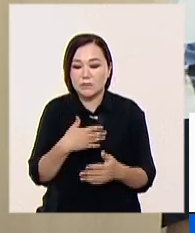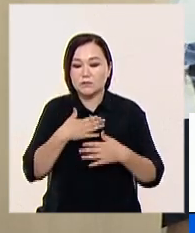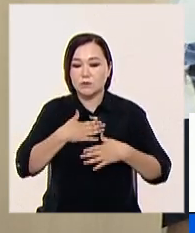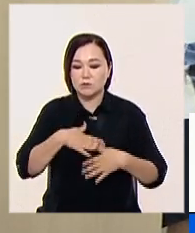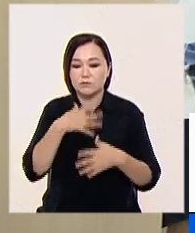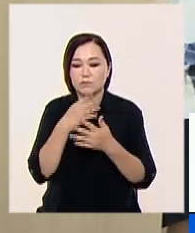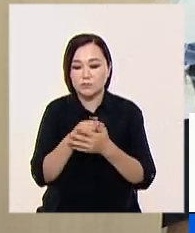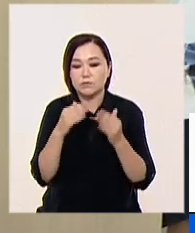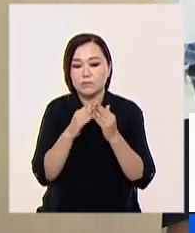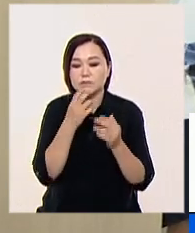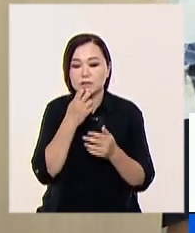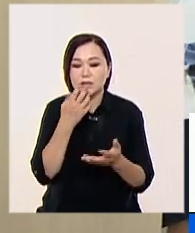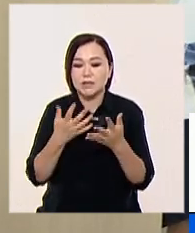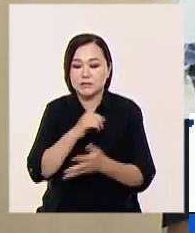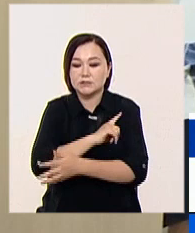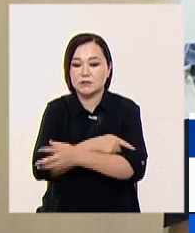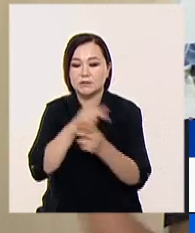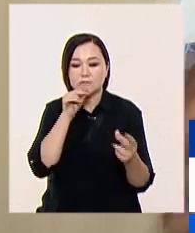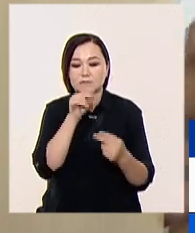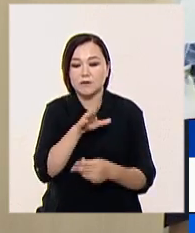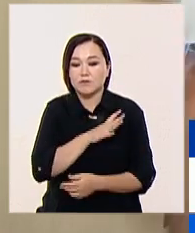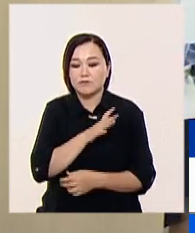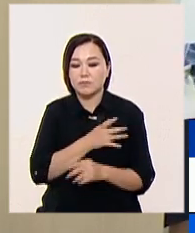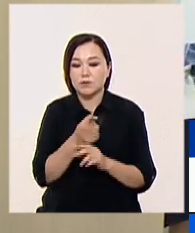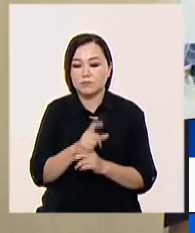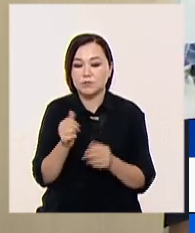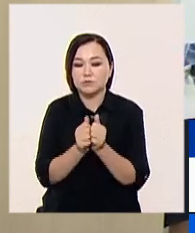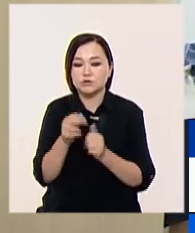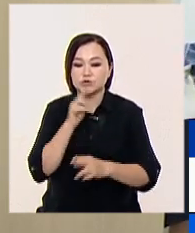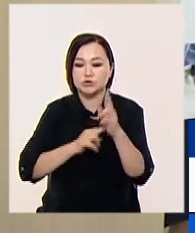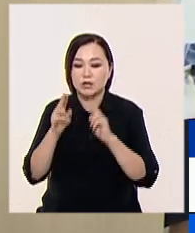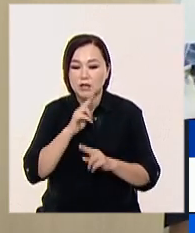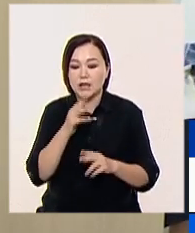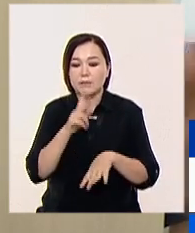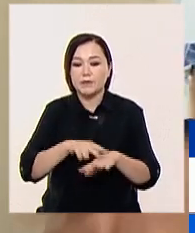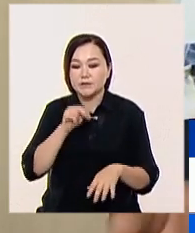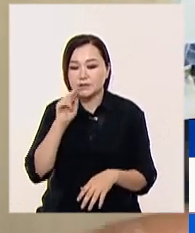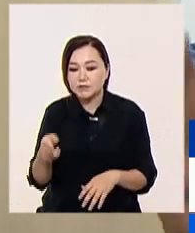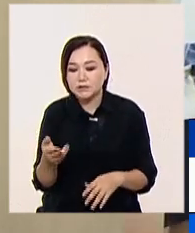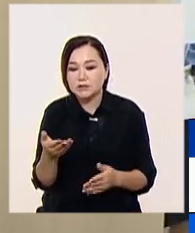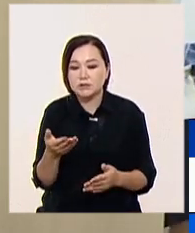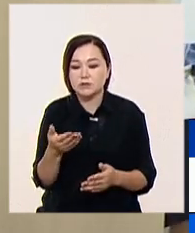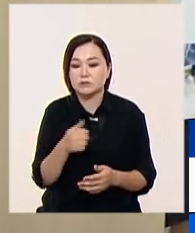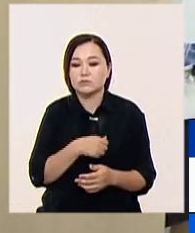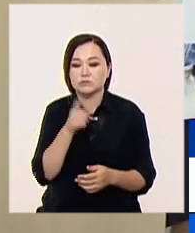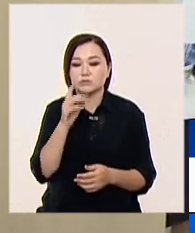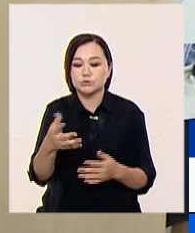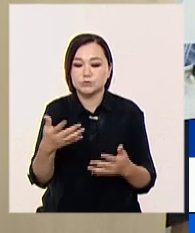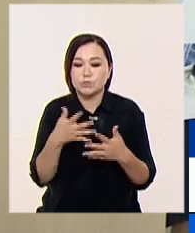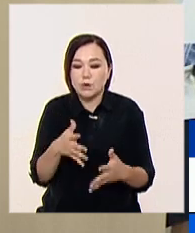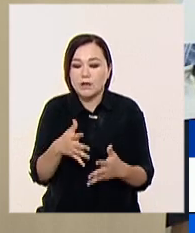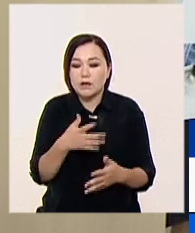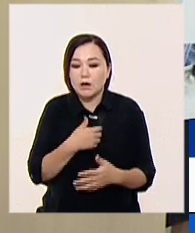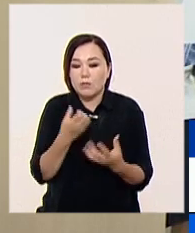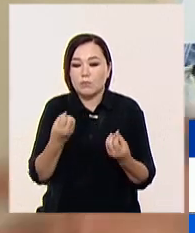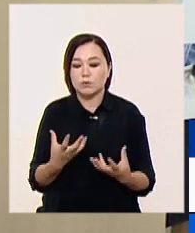үйде жай күліп, немесе қатты сөйлесіп отырдық та. Сондықтан олар бізге жалып жасайды. Милиция шақырам, полиция шақырам, сондай мындай деп ше. А біз жай